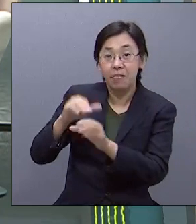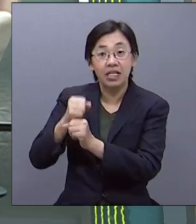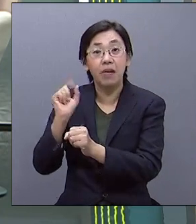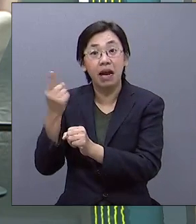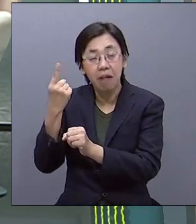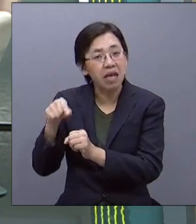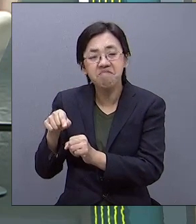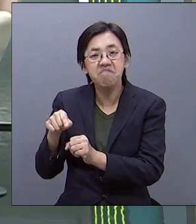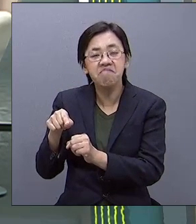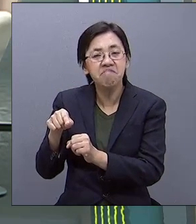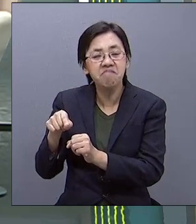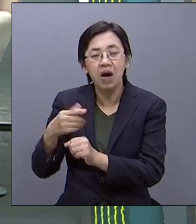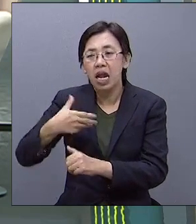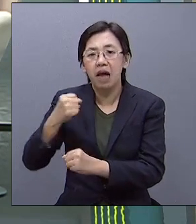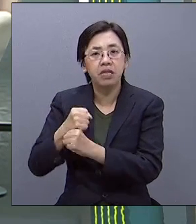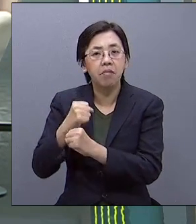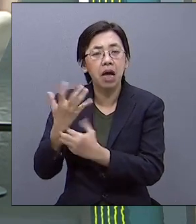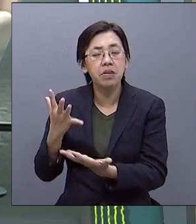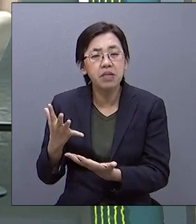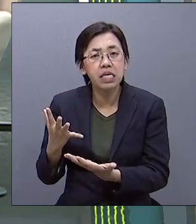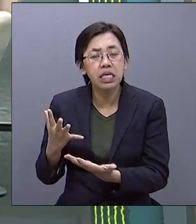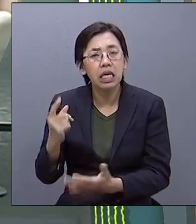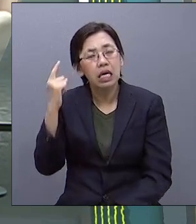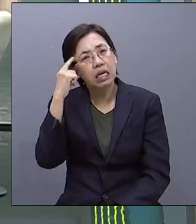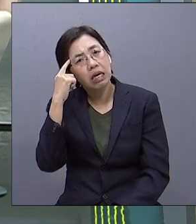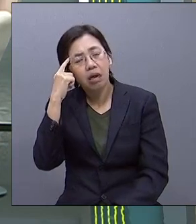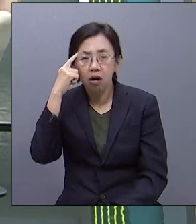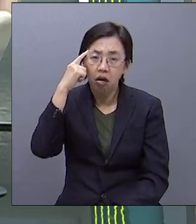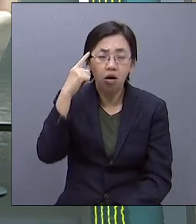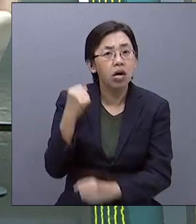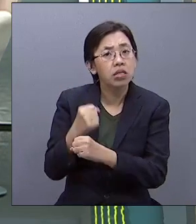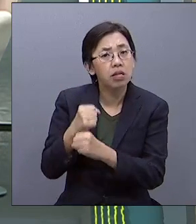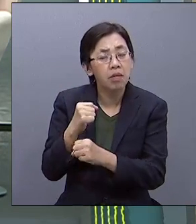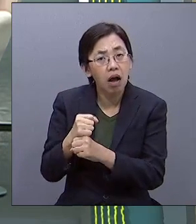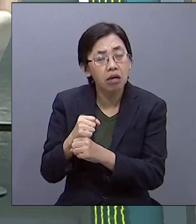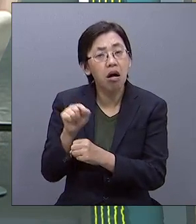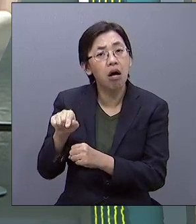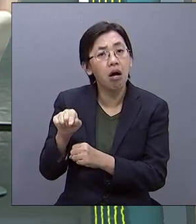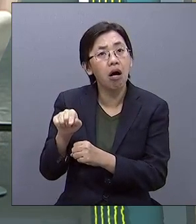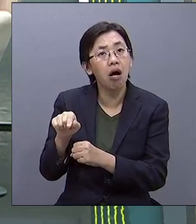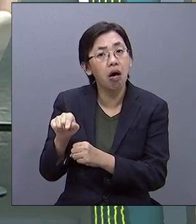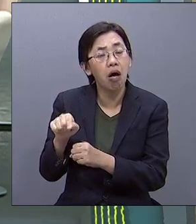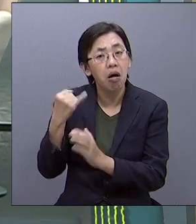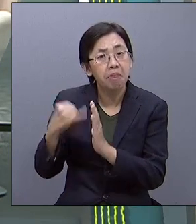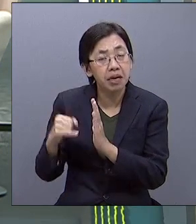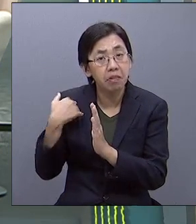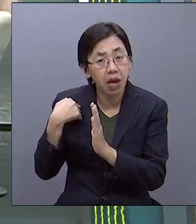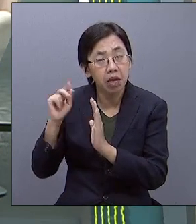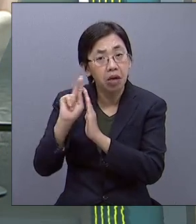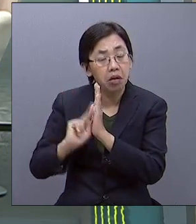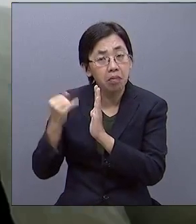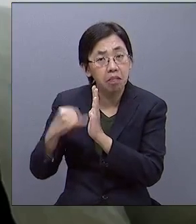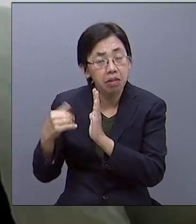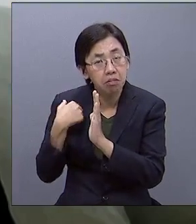ขาปฏิเสธในการรับเข้าทำงานแบบนี้สถานที่ทำงานหรือว่าคนจ้างรายใหม่คนใหม่นั้นเนี่ยมีความผิดทางกฎหมายไหมครับทน